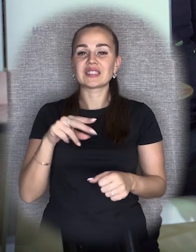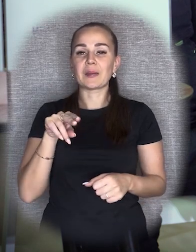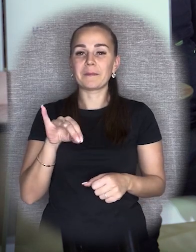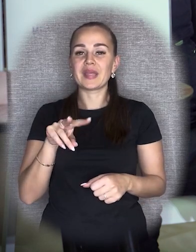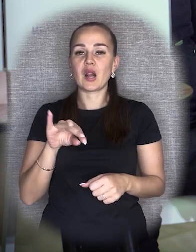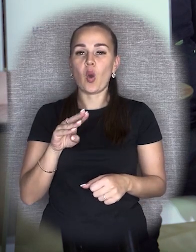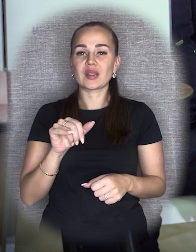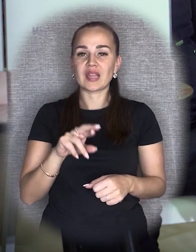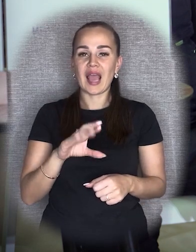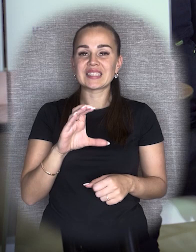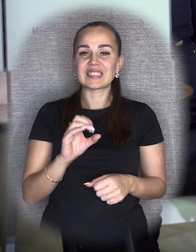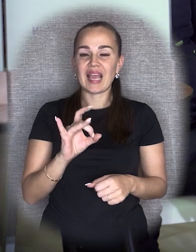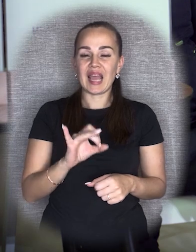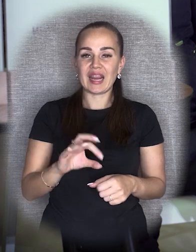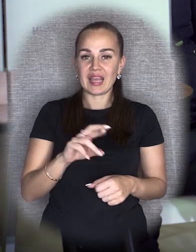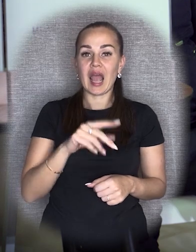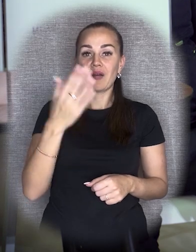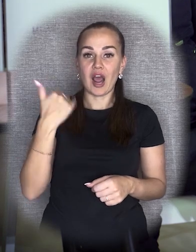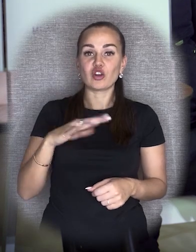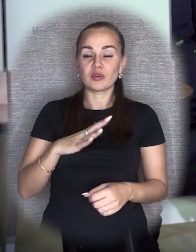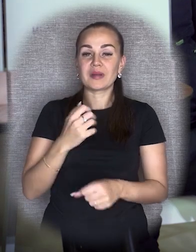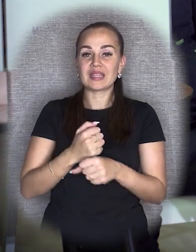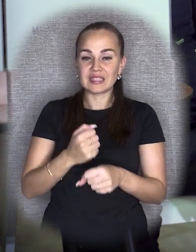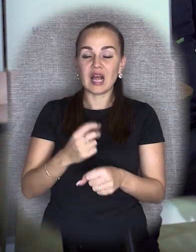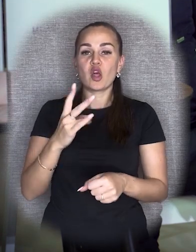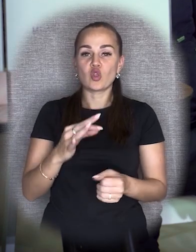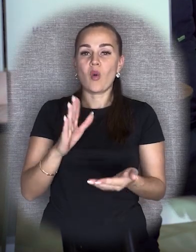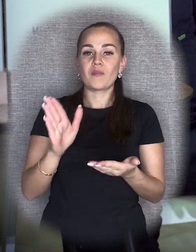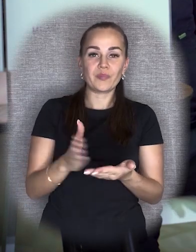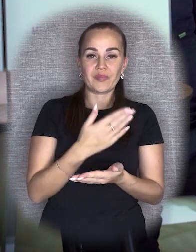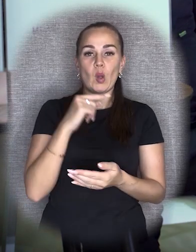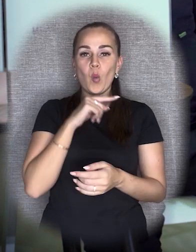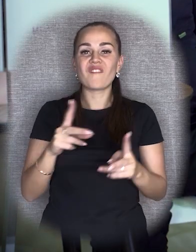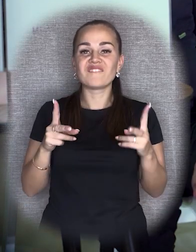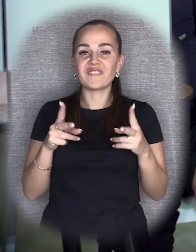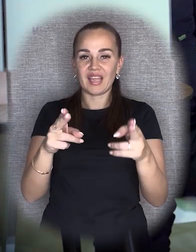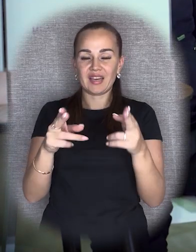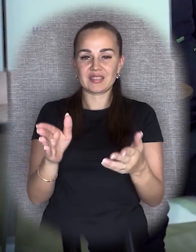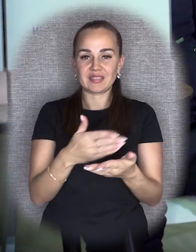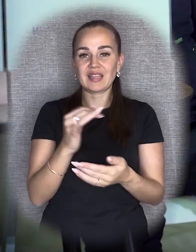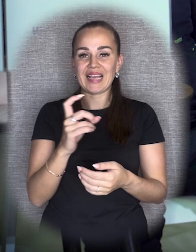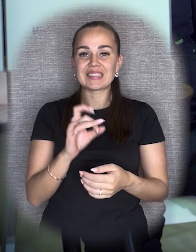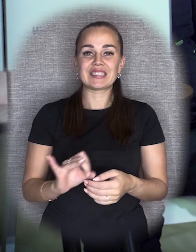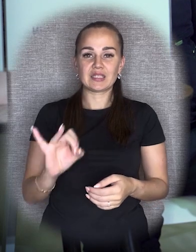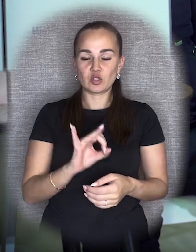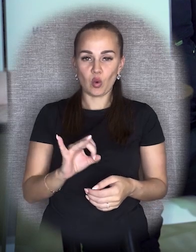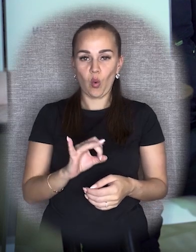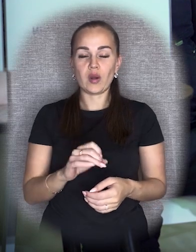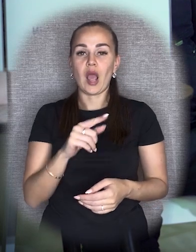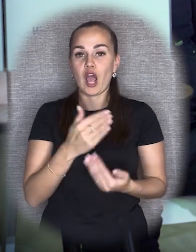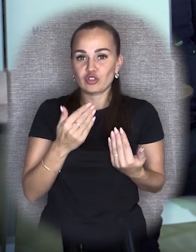«Пилотная серия», то есть это то, что было выпущено, но демонтировано, вырезано, да, из